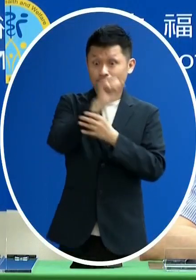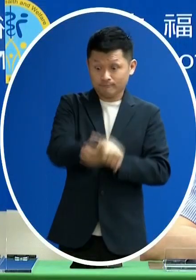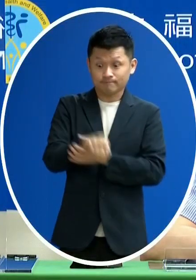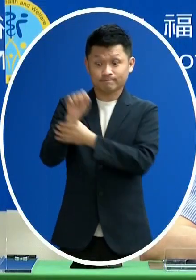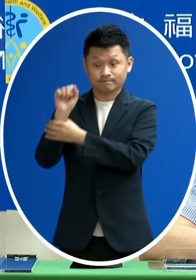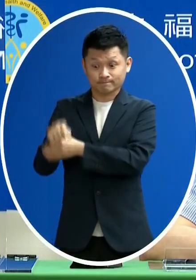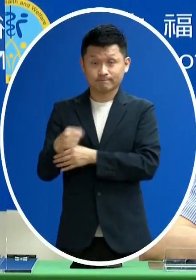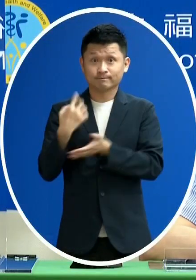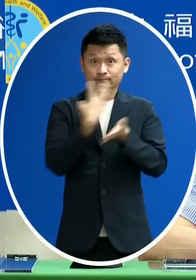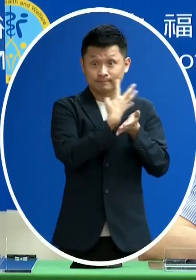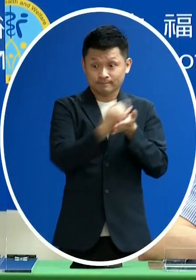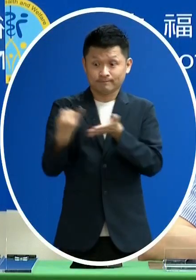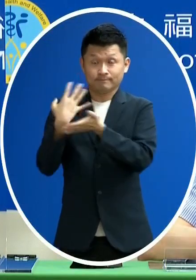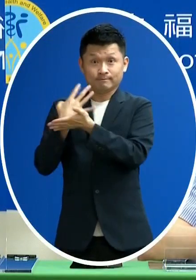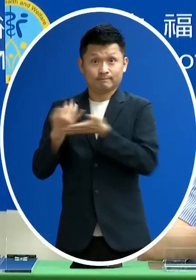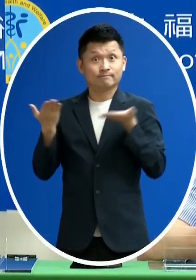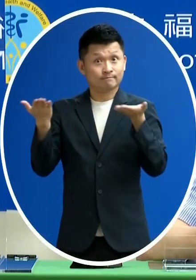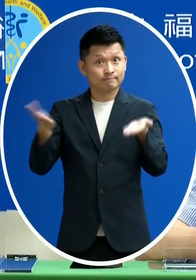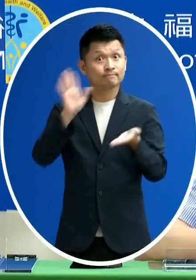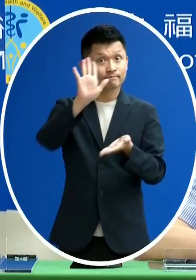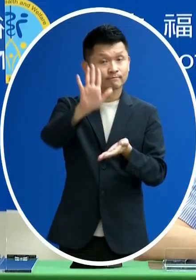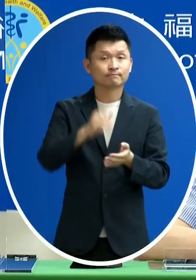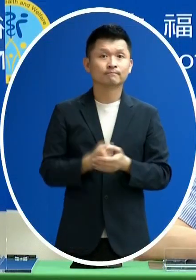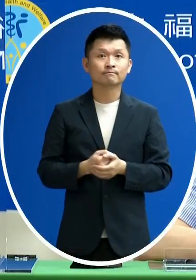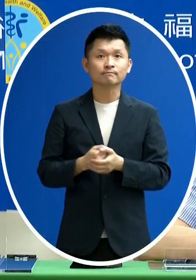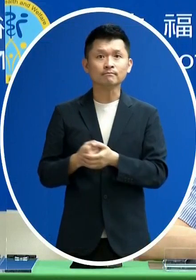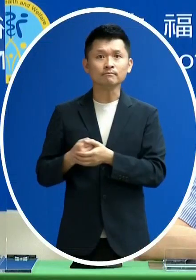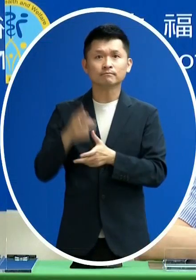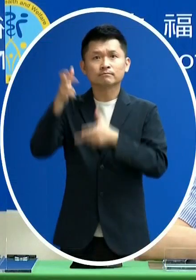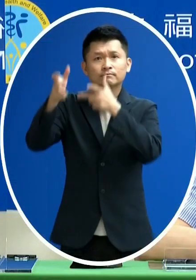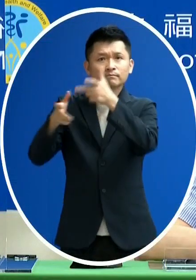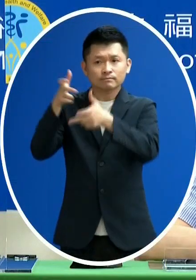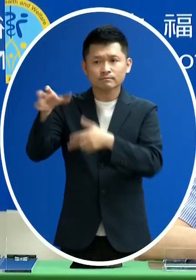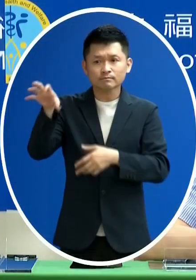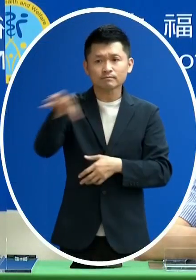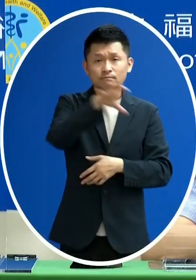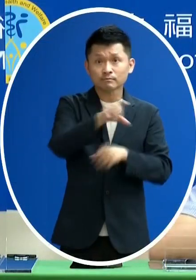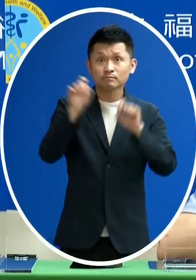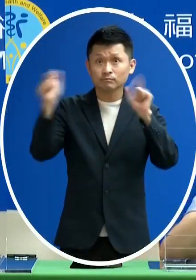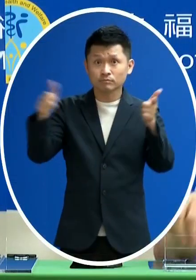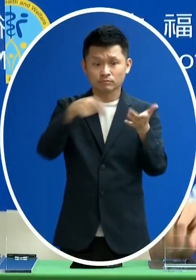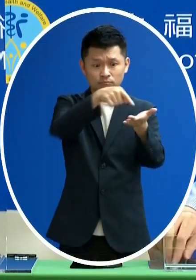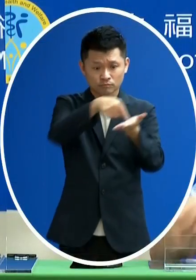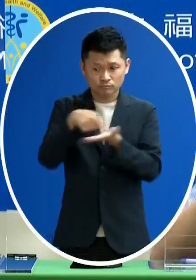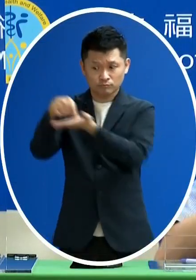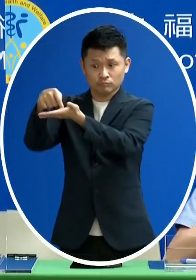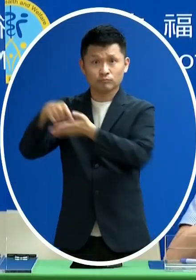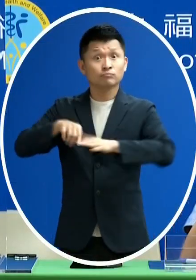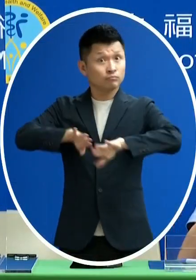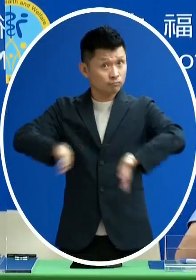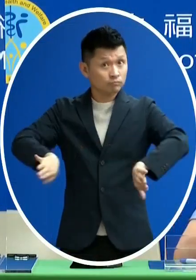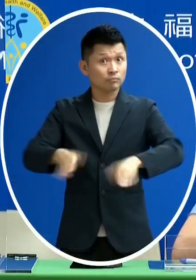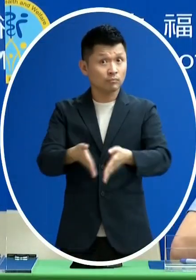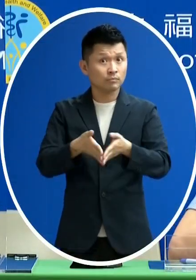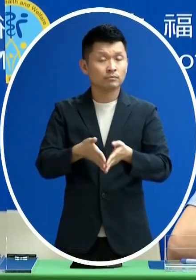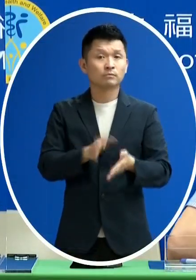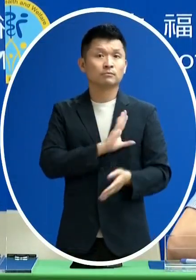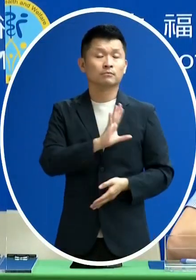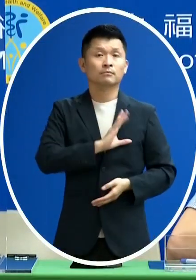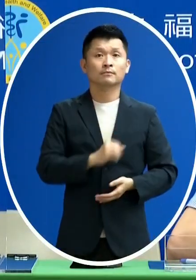准的字号。所以这边就是可以让各位看到，来自于不同的制造厂，他都必须要个别的申请。